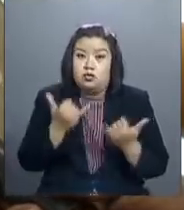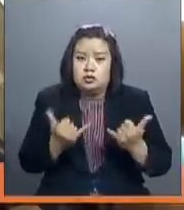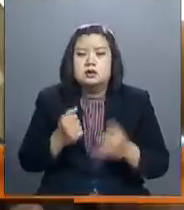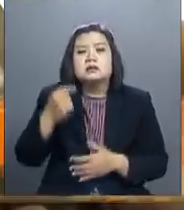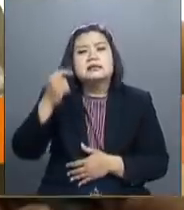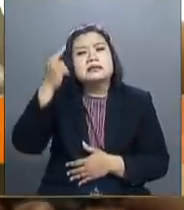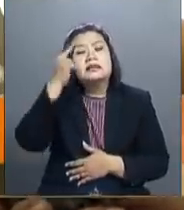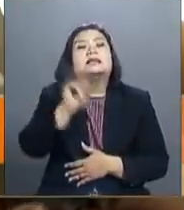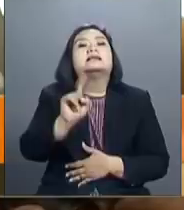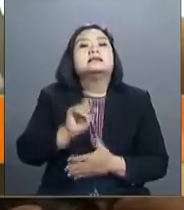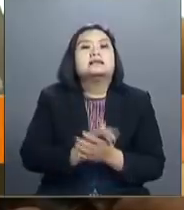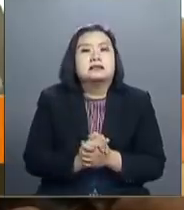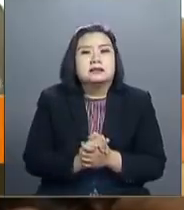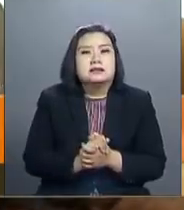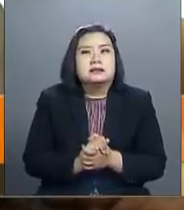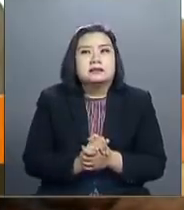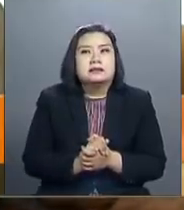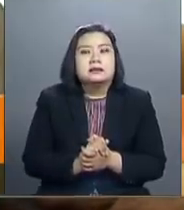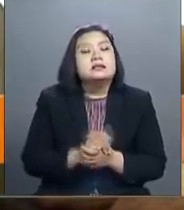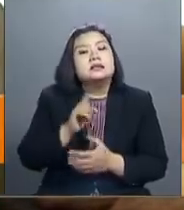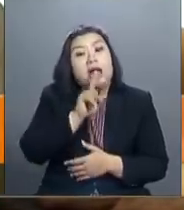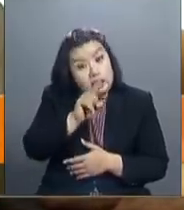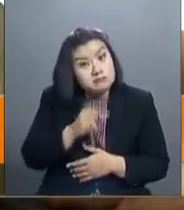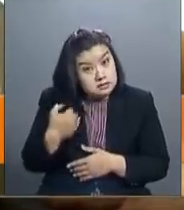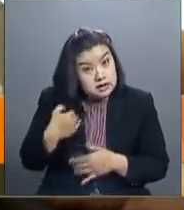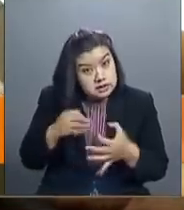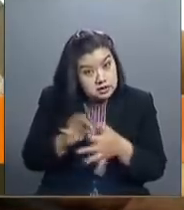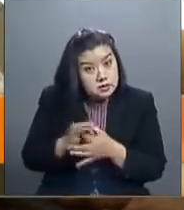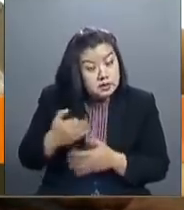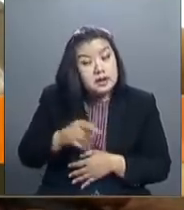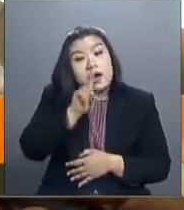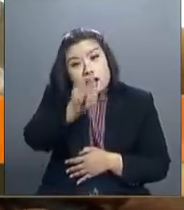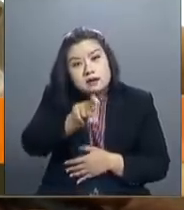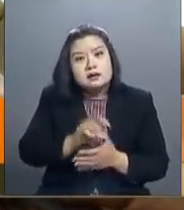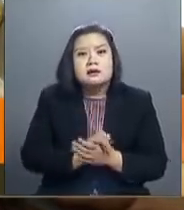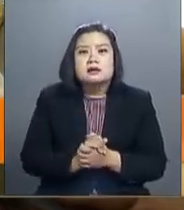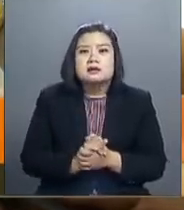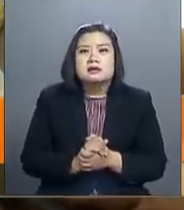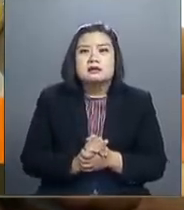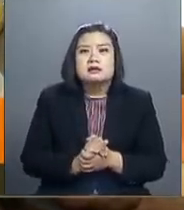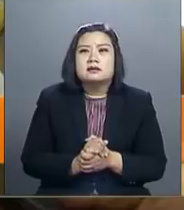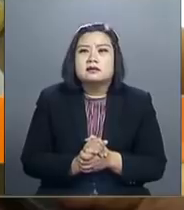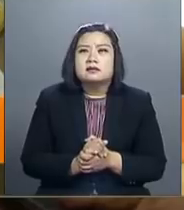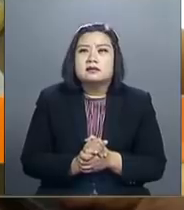ามันมีเกี่ยวข้องมาแหละคุณคิดว่าเกี่ยวข้องมาใช่ไหม